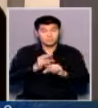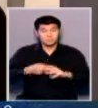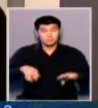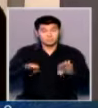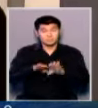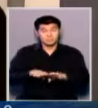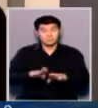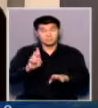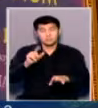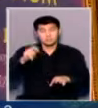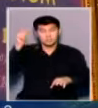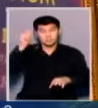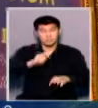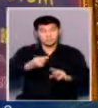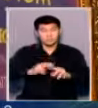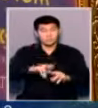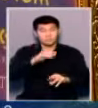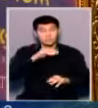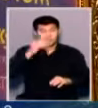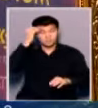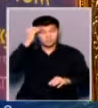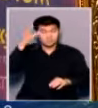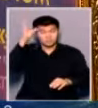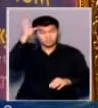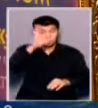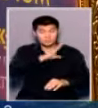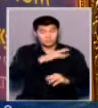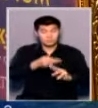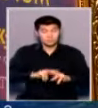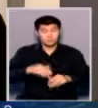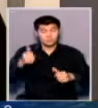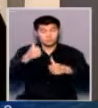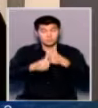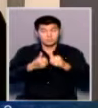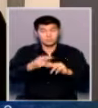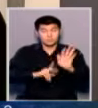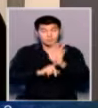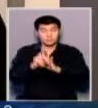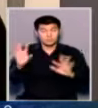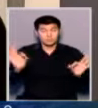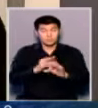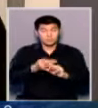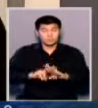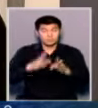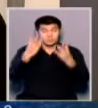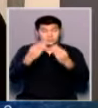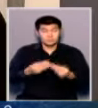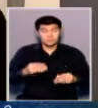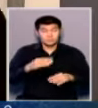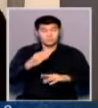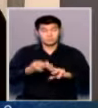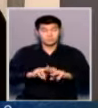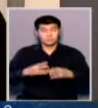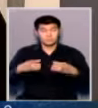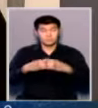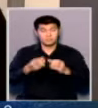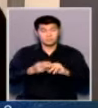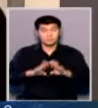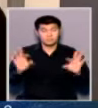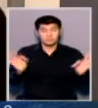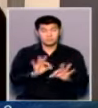Сондай-ақ Болгариядан келген профессор да болды. Менің ойымша тартысты бәсекеде алғашқы орындарды иеленген жеңімпаздардың харизмасы,